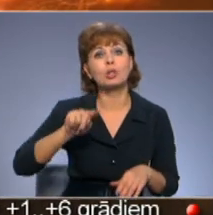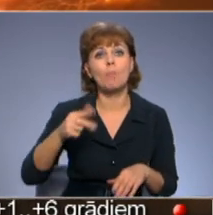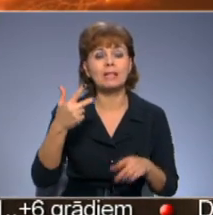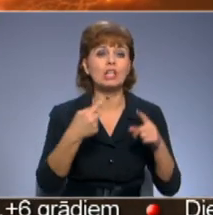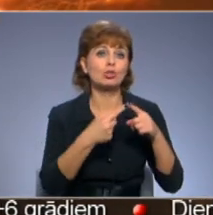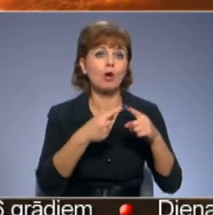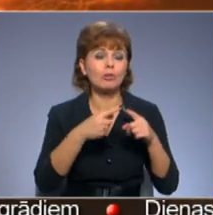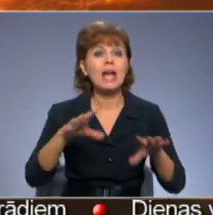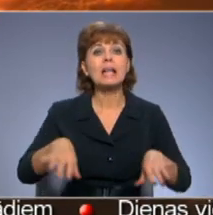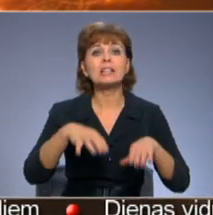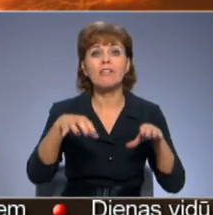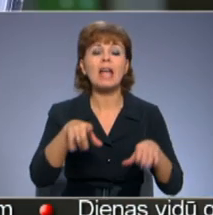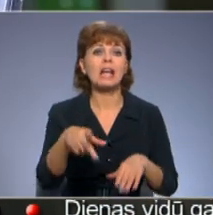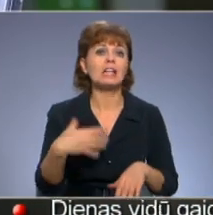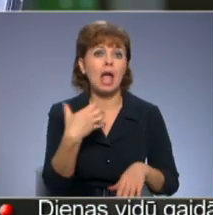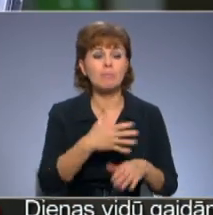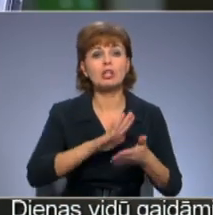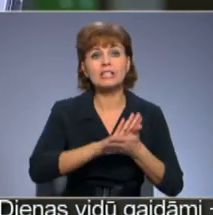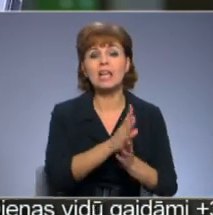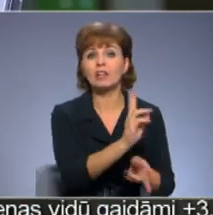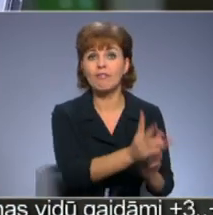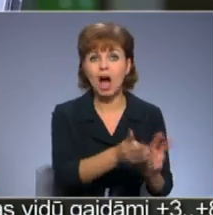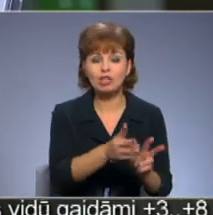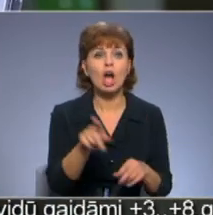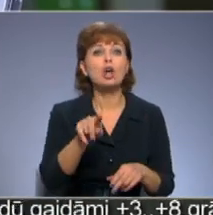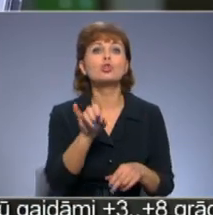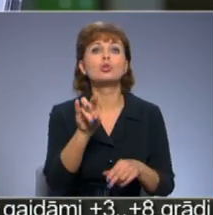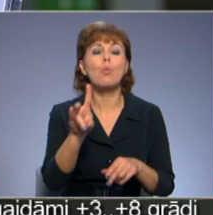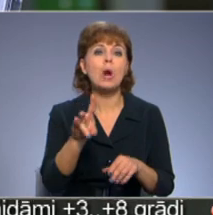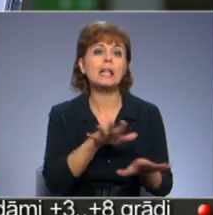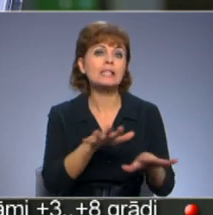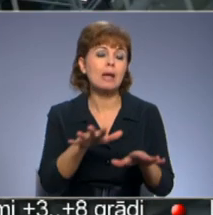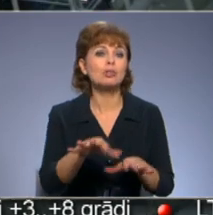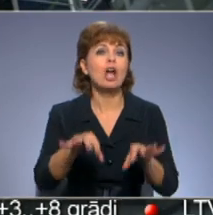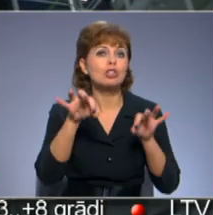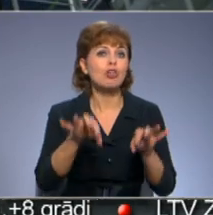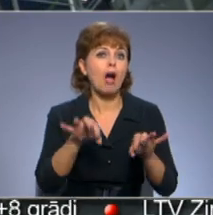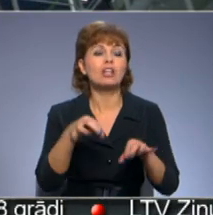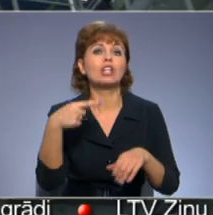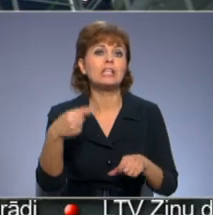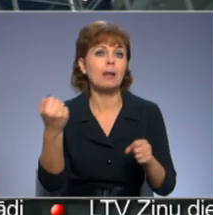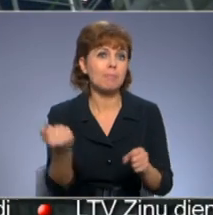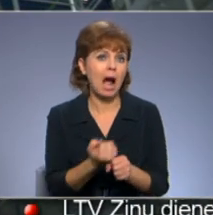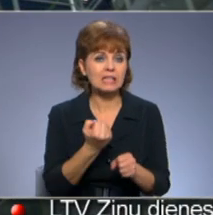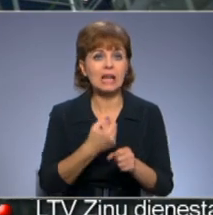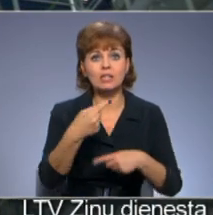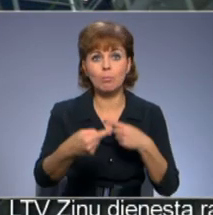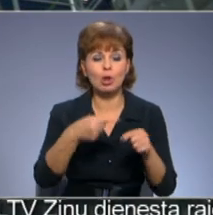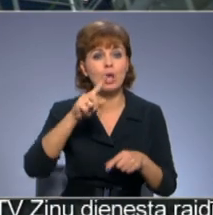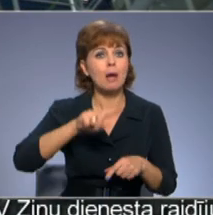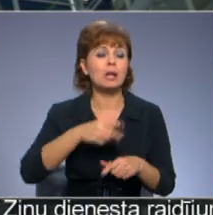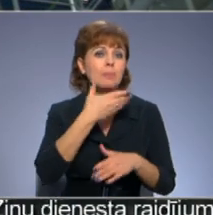tonnas tvaika stundā. Tas nepieciešams siera vārišanai, sūkalu iebiezināšanai, žāvēšanai un citiem pārstrādes procesiem, kas prasa